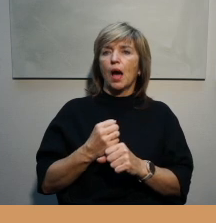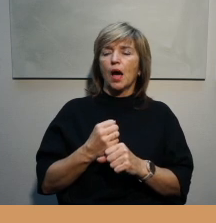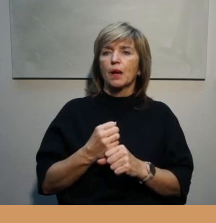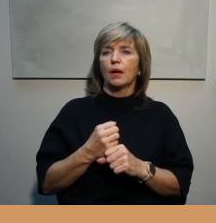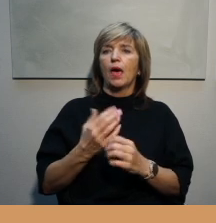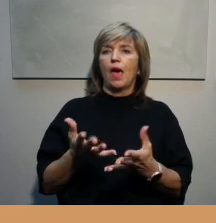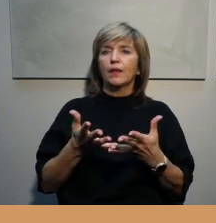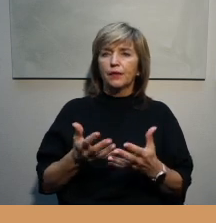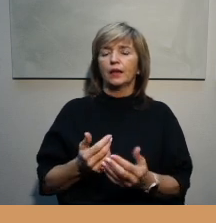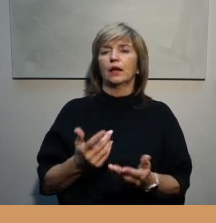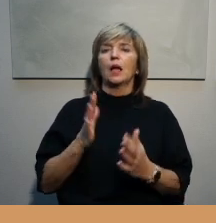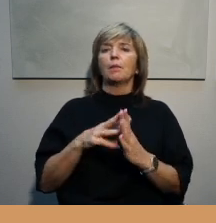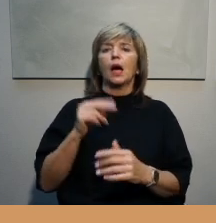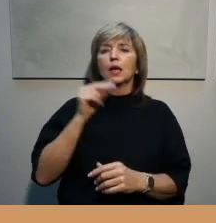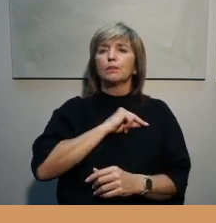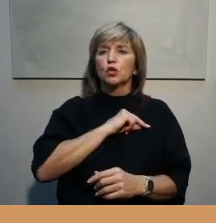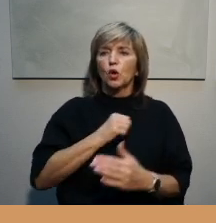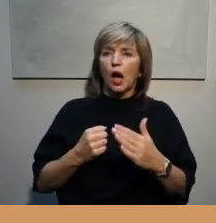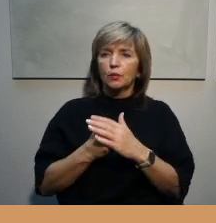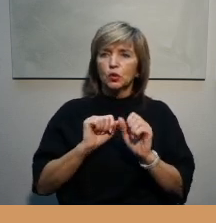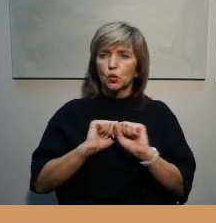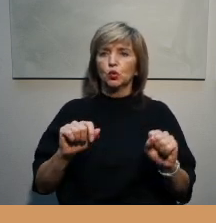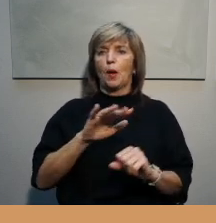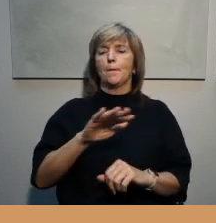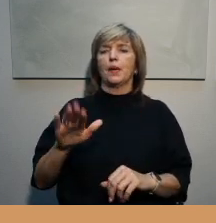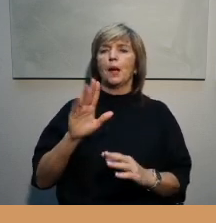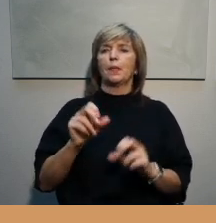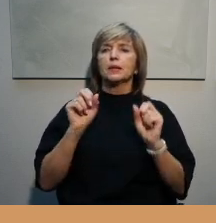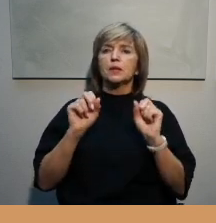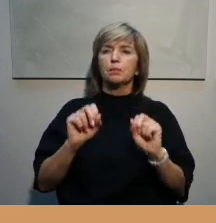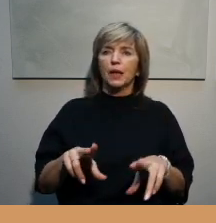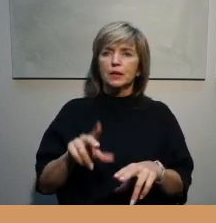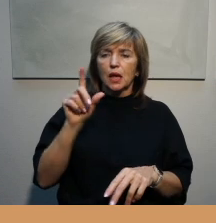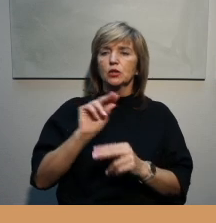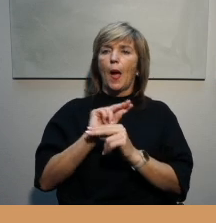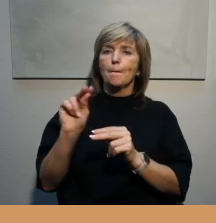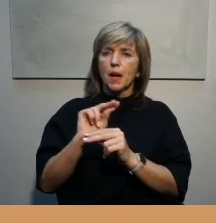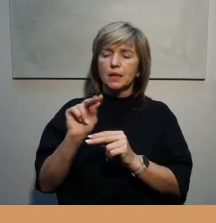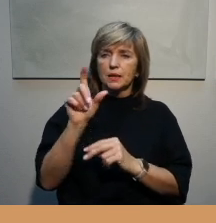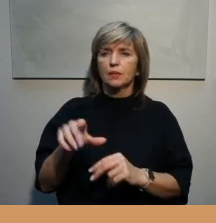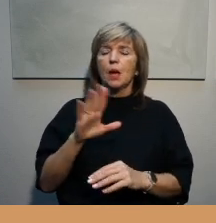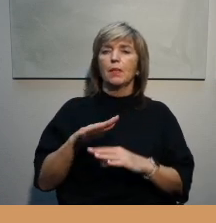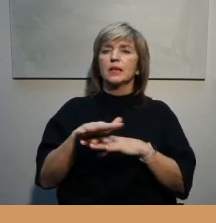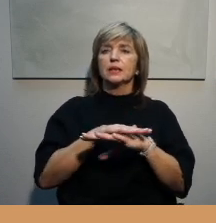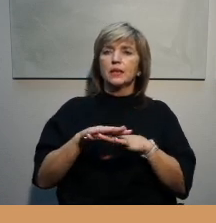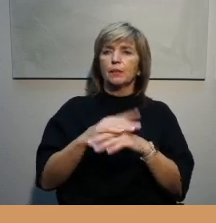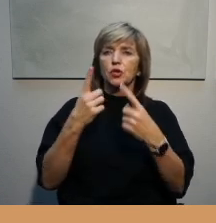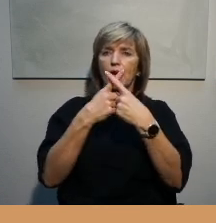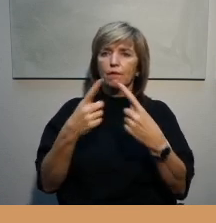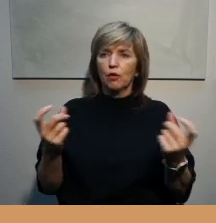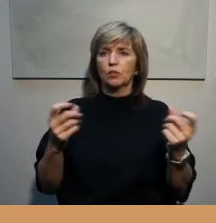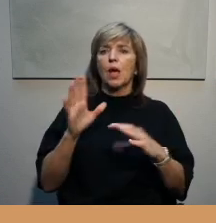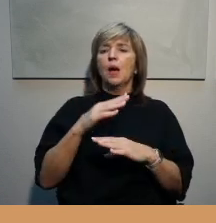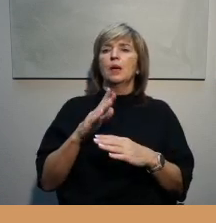efektivitāti. Par psiholoģisku atbalstu nodrošināšanu bērniem, par speciālistu apmācībām, par sabiedrības informēšanu,